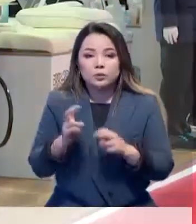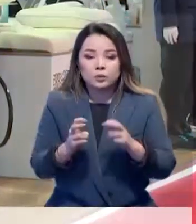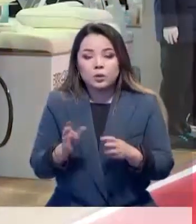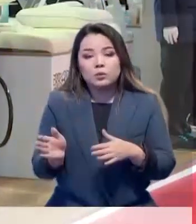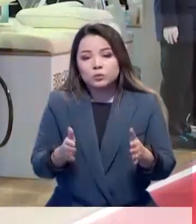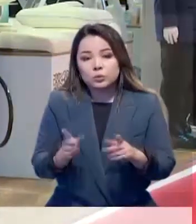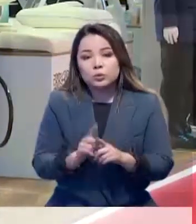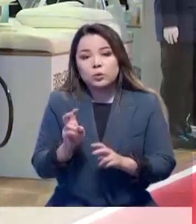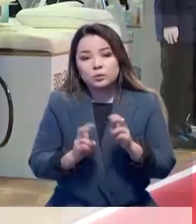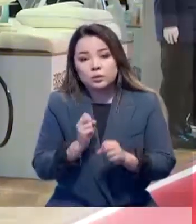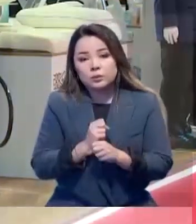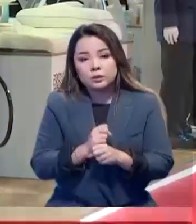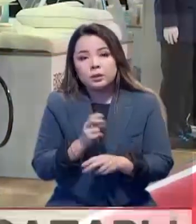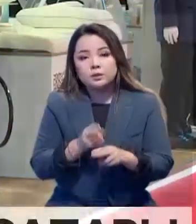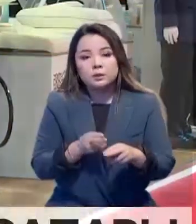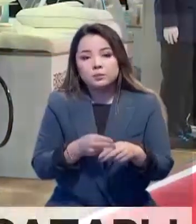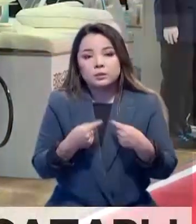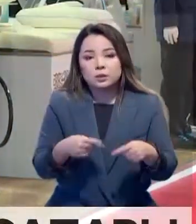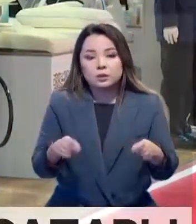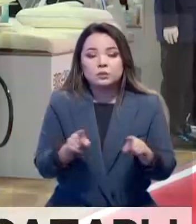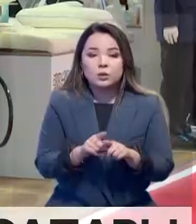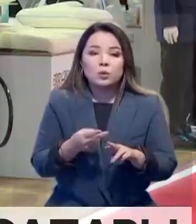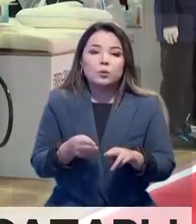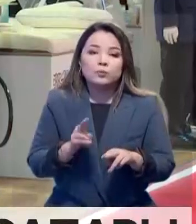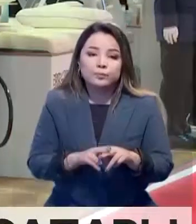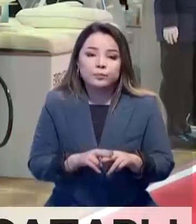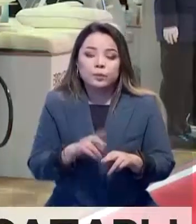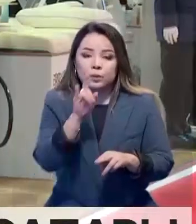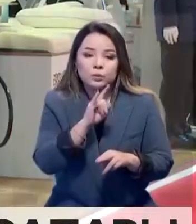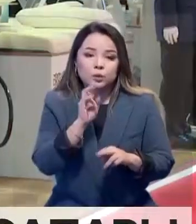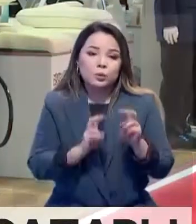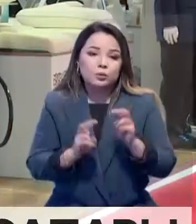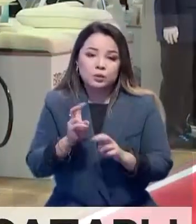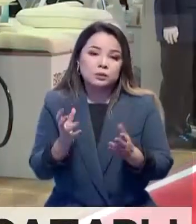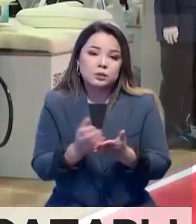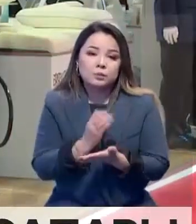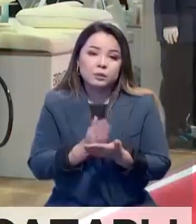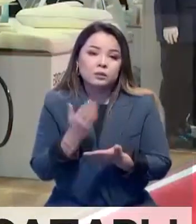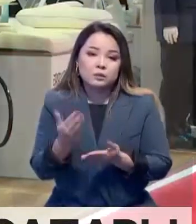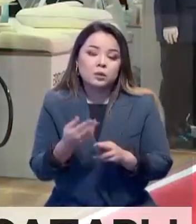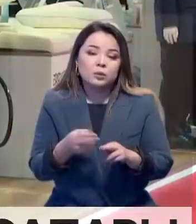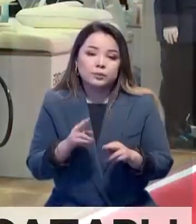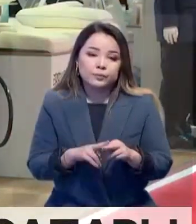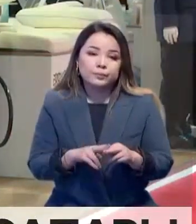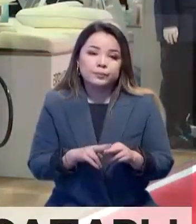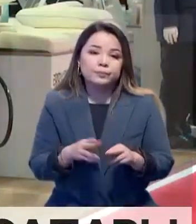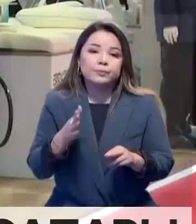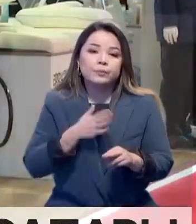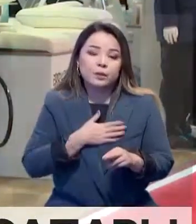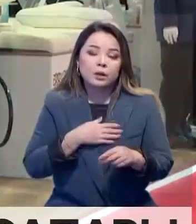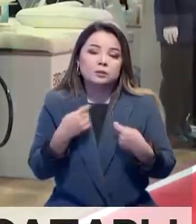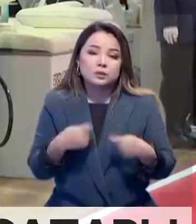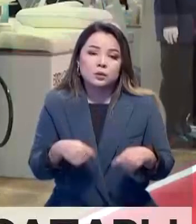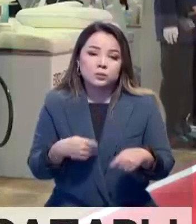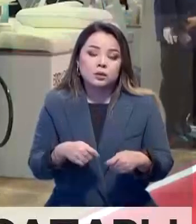өнімдері, темір бұйымдары, одан кейін мұнай өнімдері болып табылады. Біздің